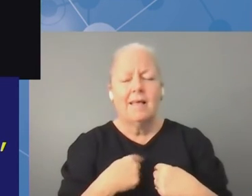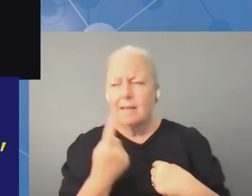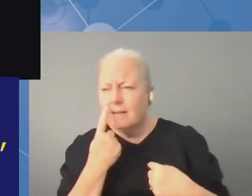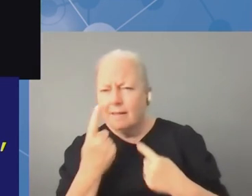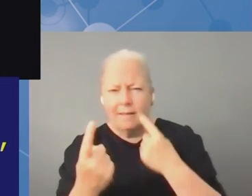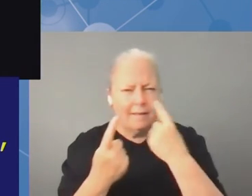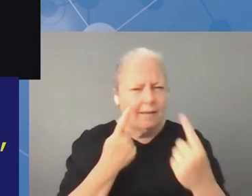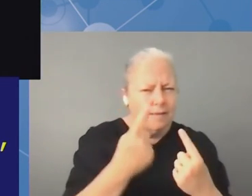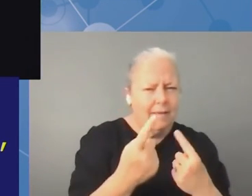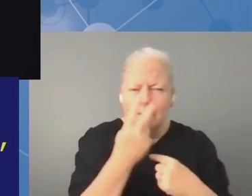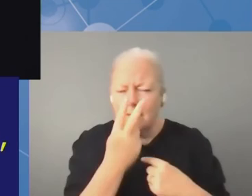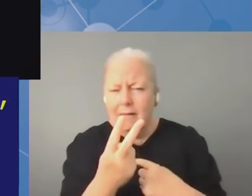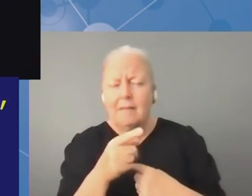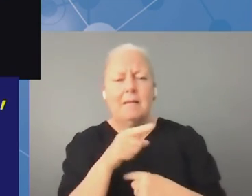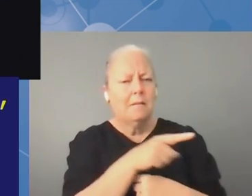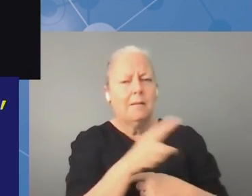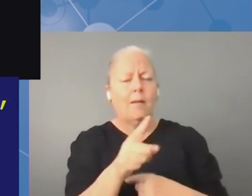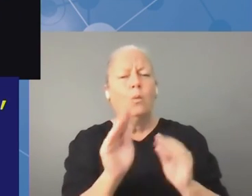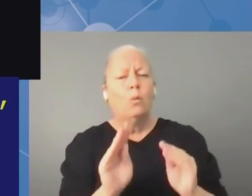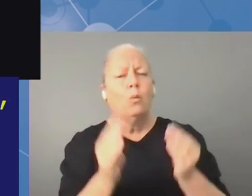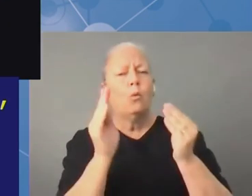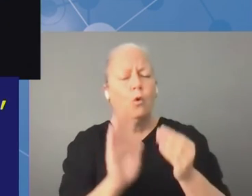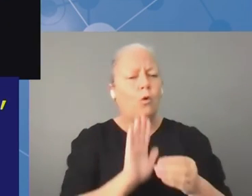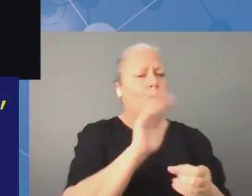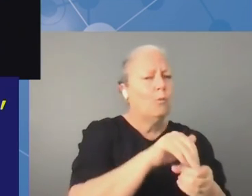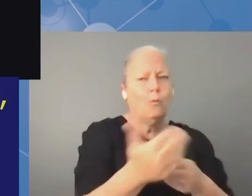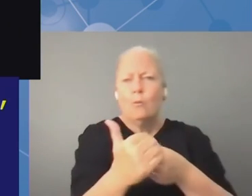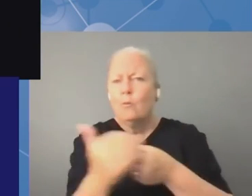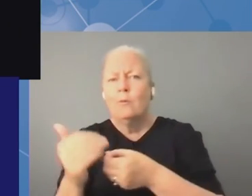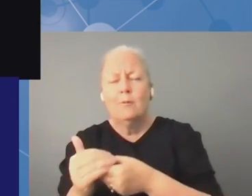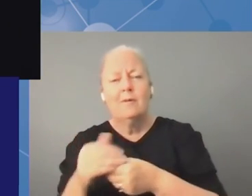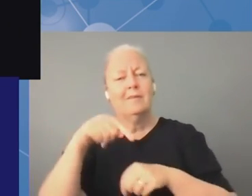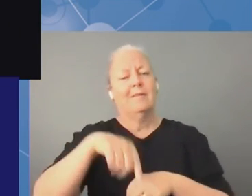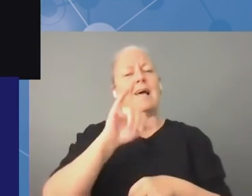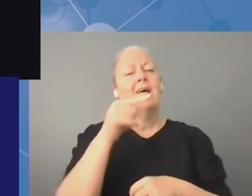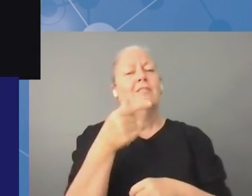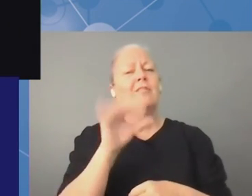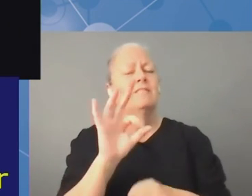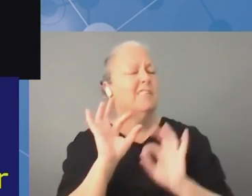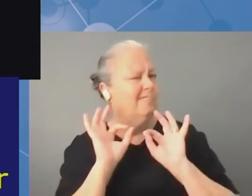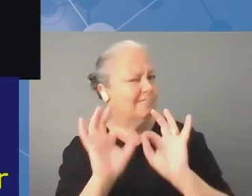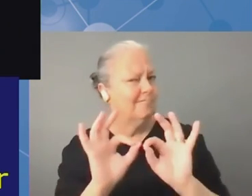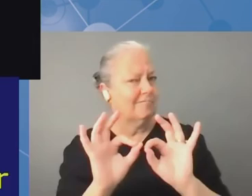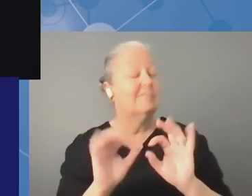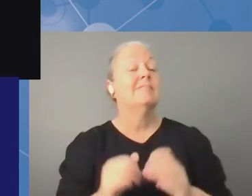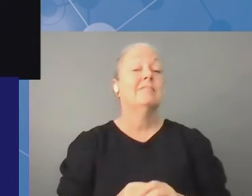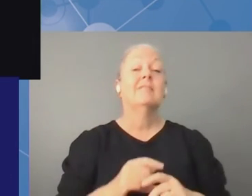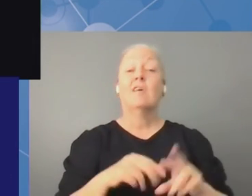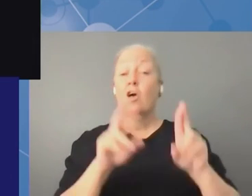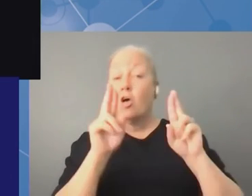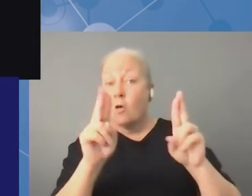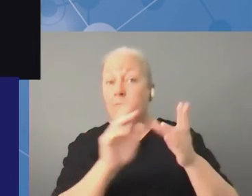вас здесь принимать. Я очень рад присутствию молодежи и представителей научной